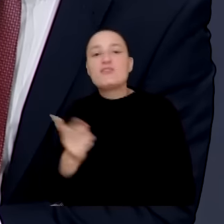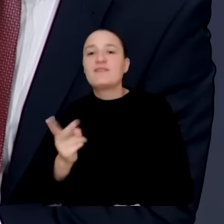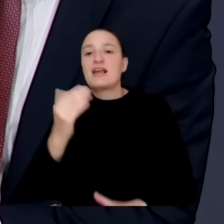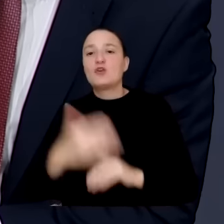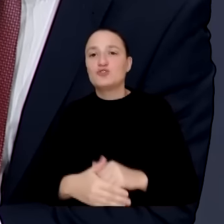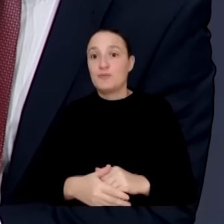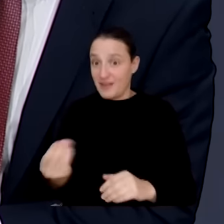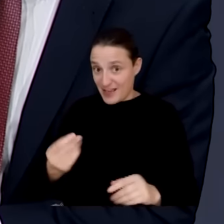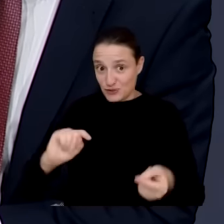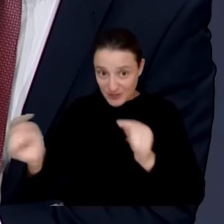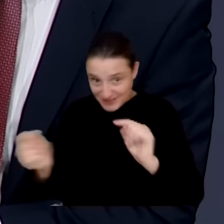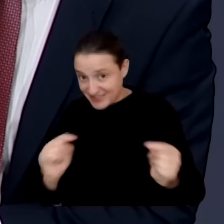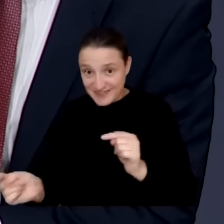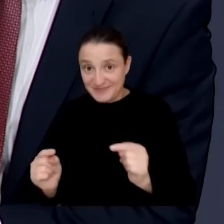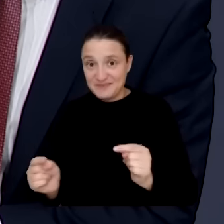dalej